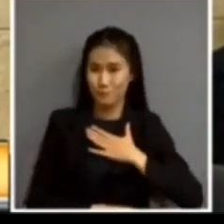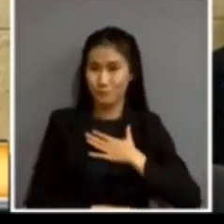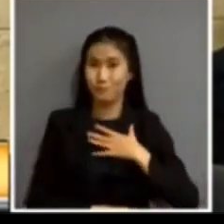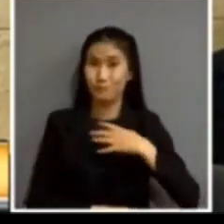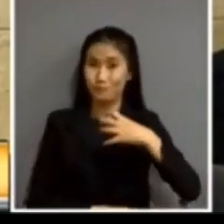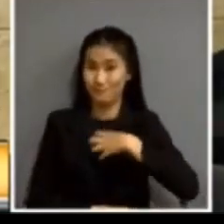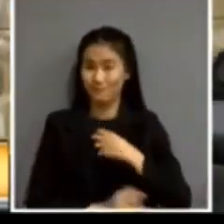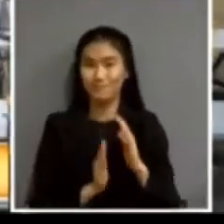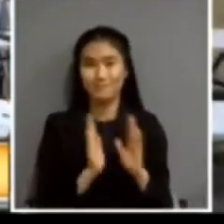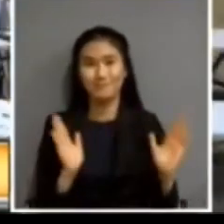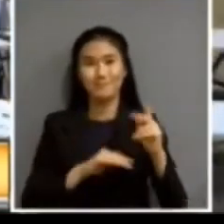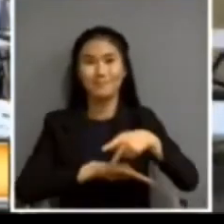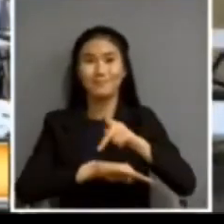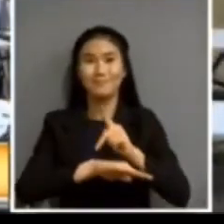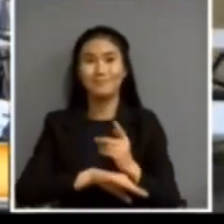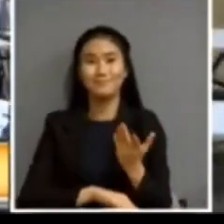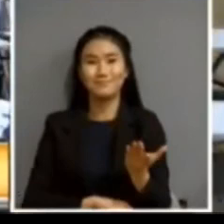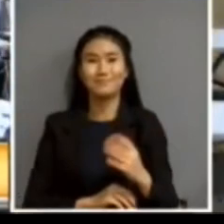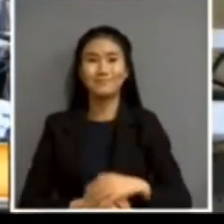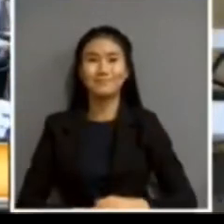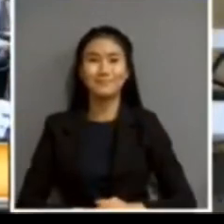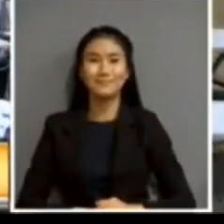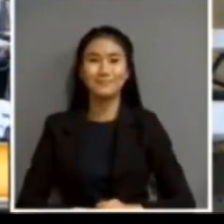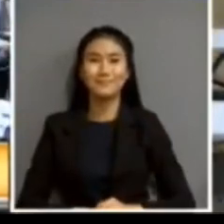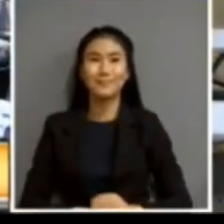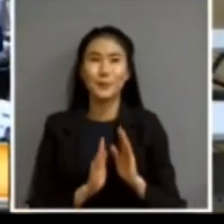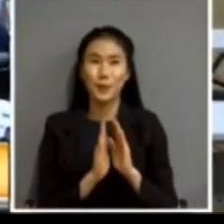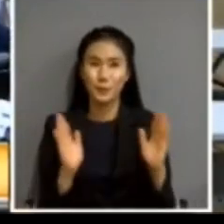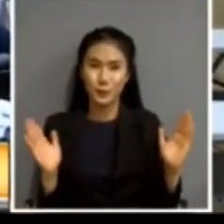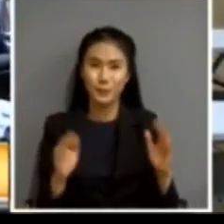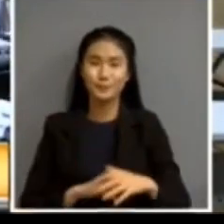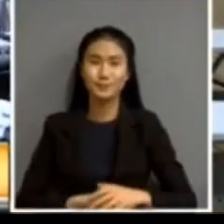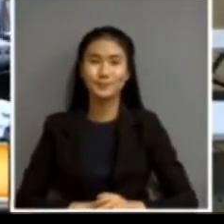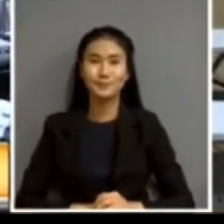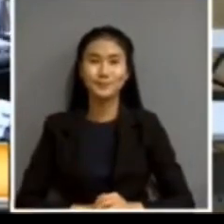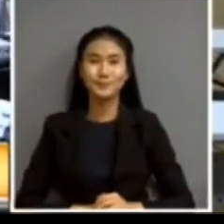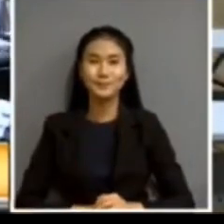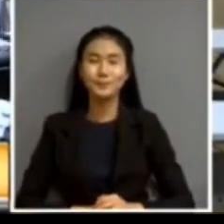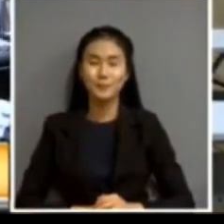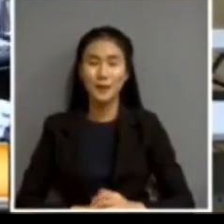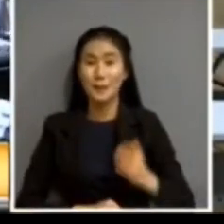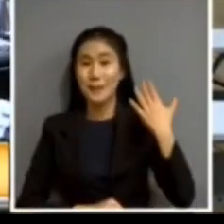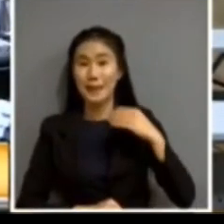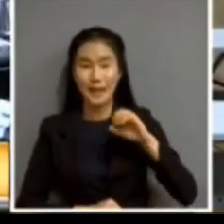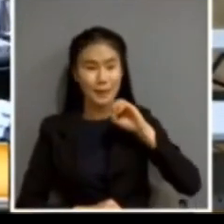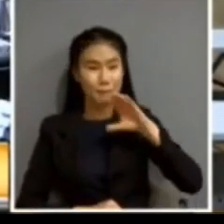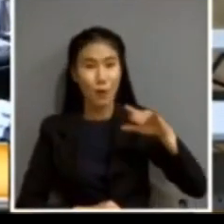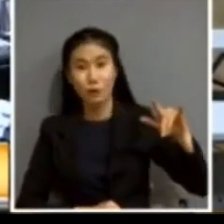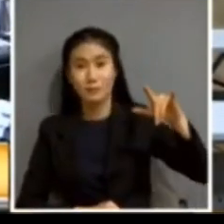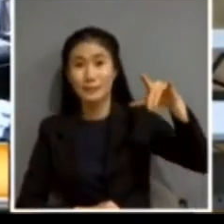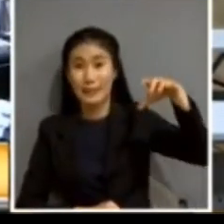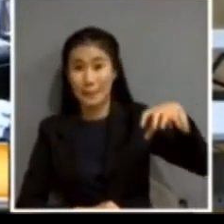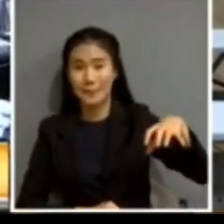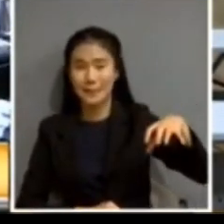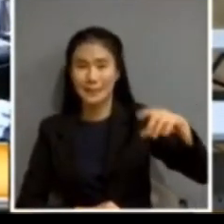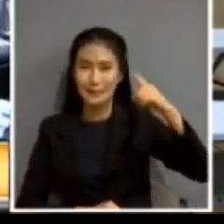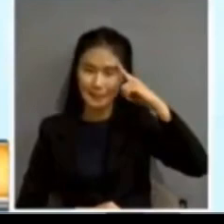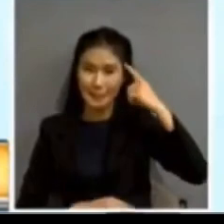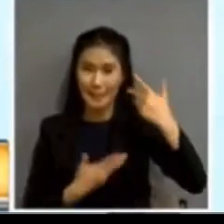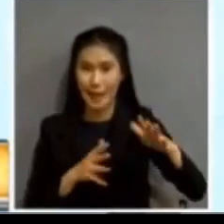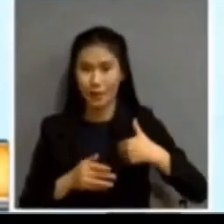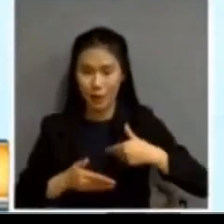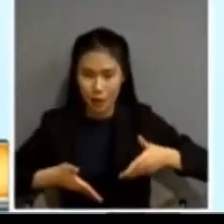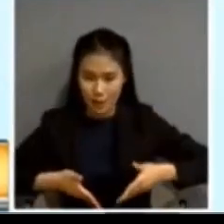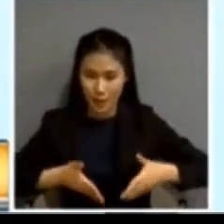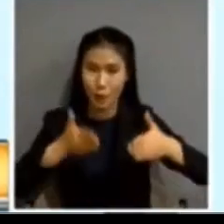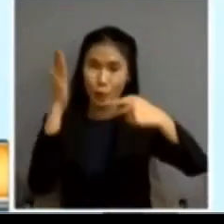ท่านประธานครับ ครับขอบคุณท่านประธานครับแล้วก็รับข้อสังเกตไปสําหรับในเรื่องของการเชื่อมถนน2